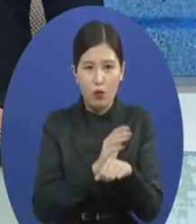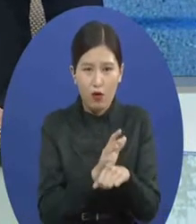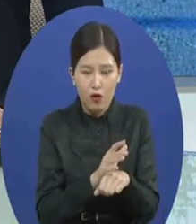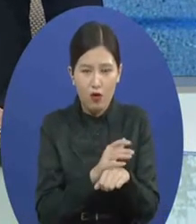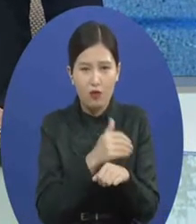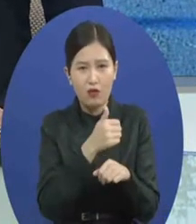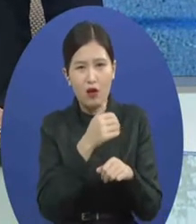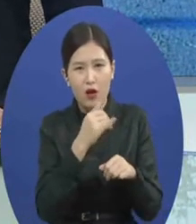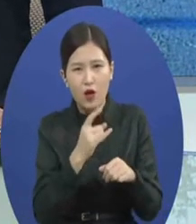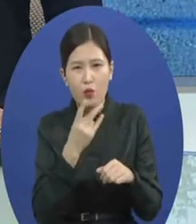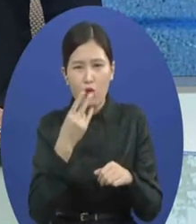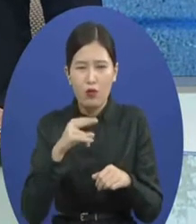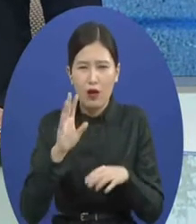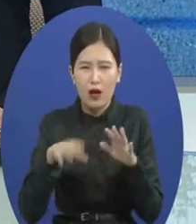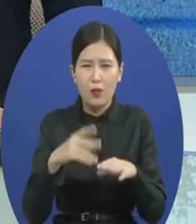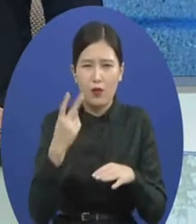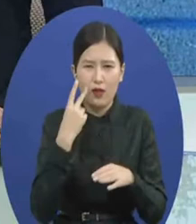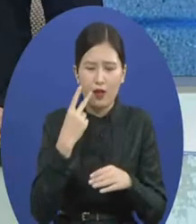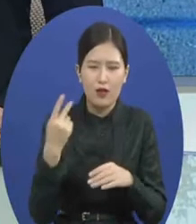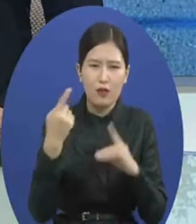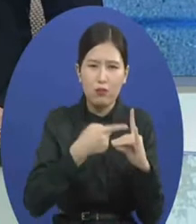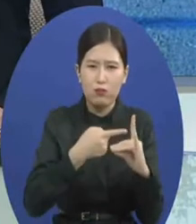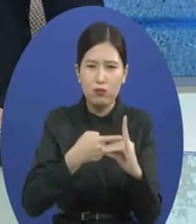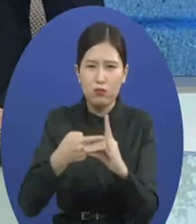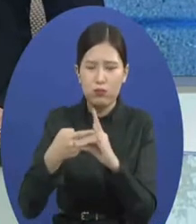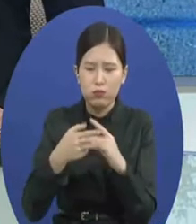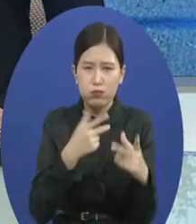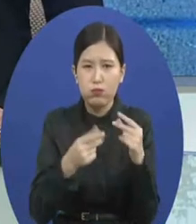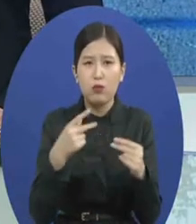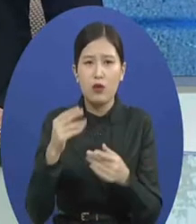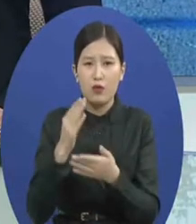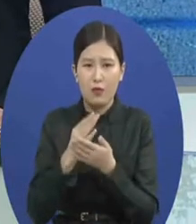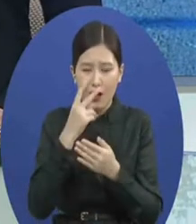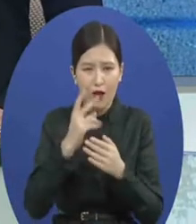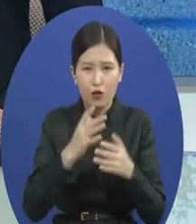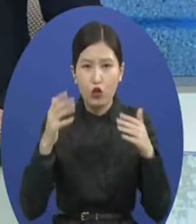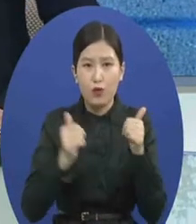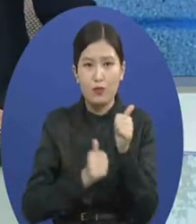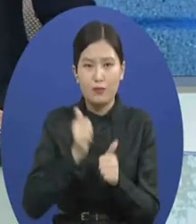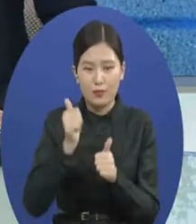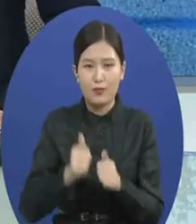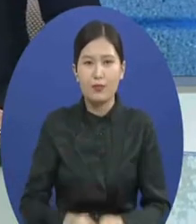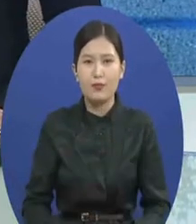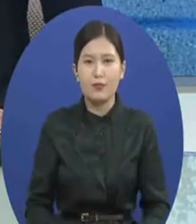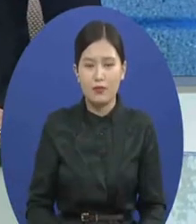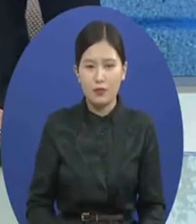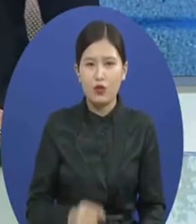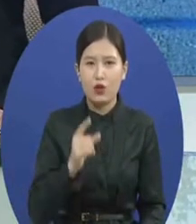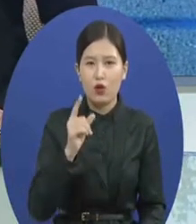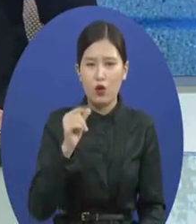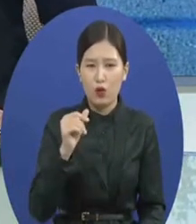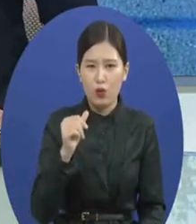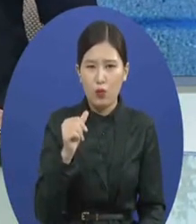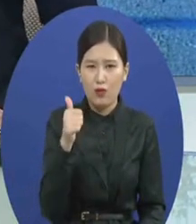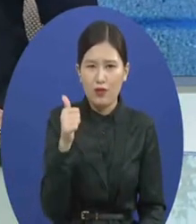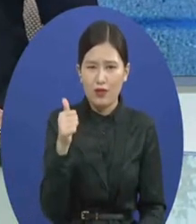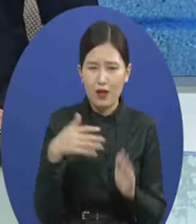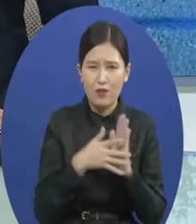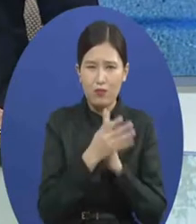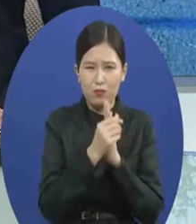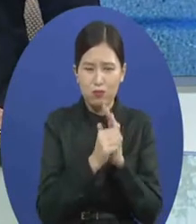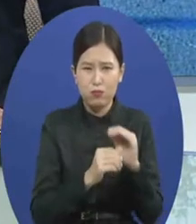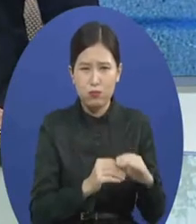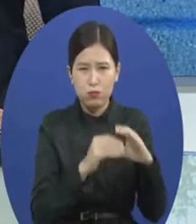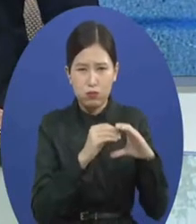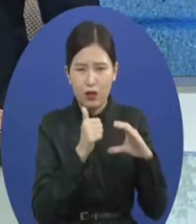эмнэлэг төвтүүлэн эмчилж байгаа. Энэ бол эрүүл мэндийн салбарын үнэхээр том амжилт. За энэ хөрөн мөнгийг ахиухан төсвөж бүх боломжоор